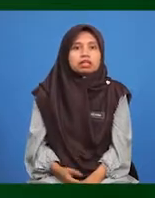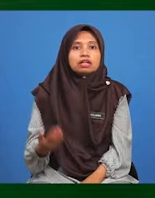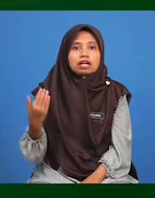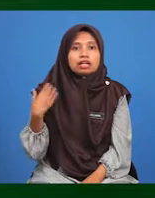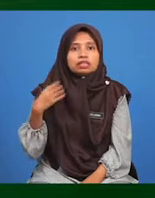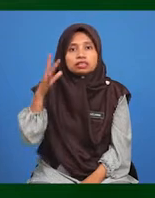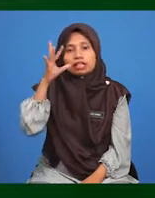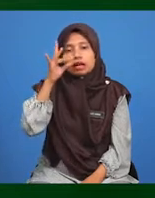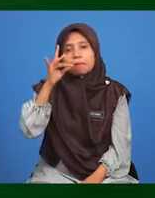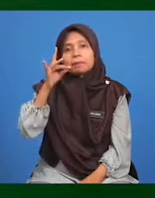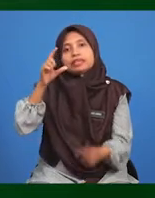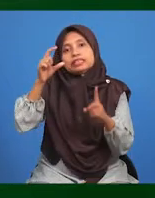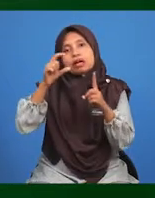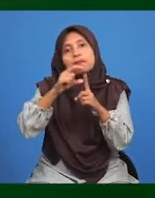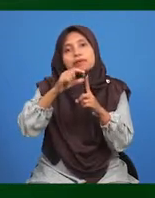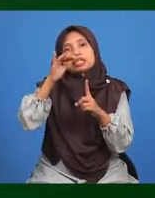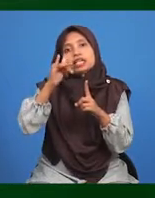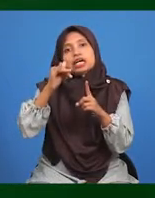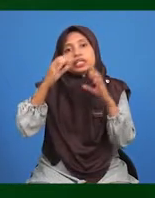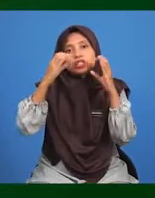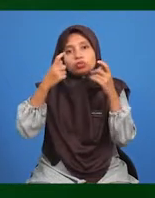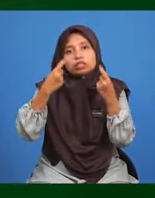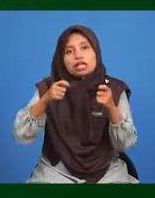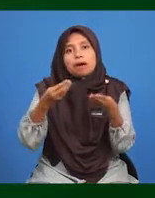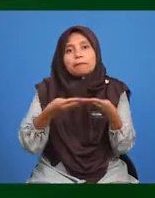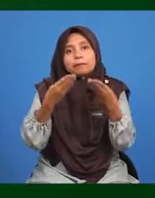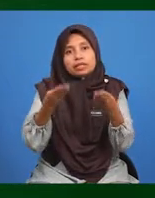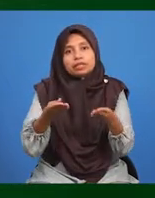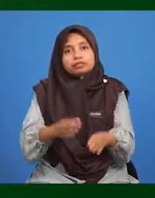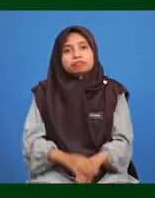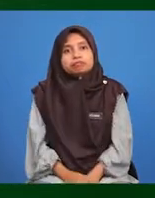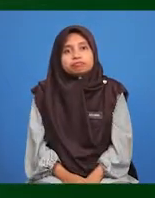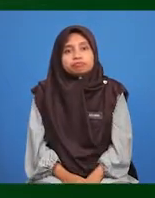Terdapat 8 perkataan yang telah cikgu berikan.